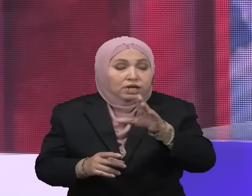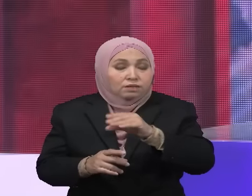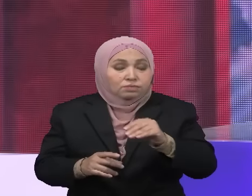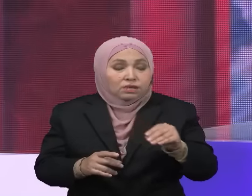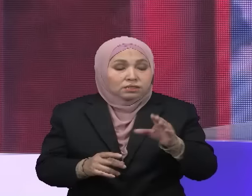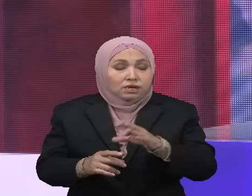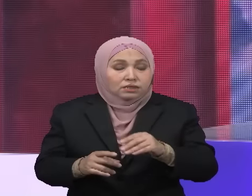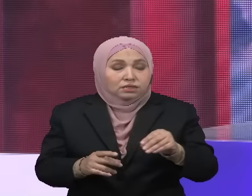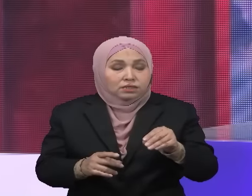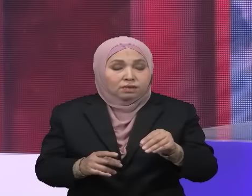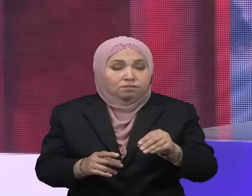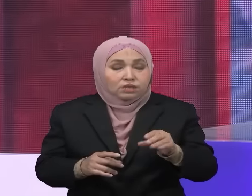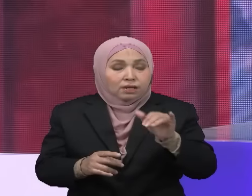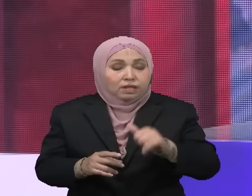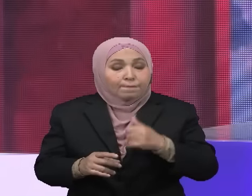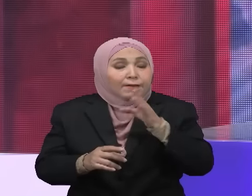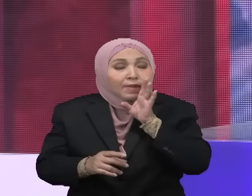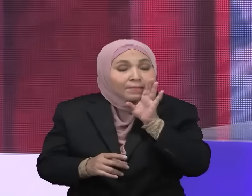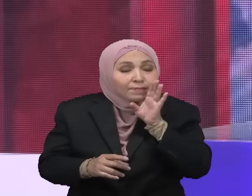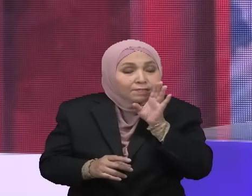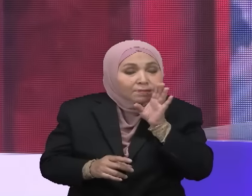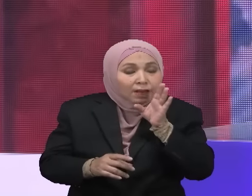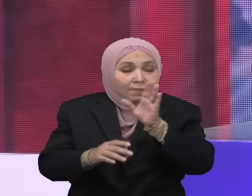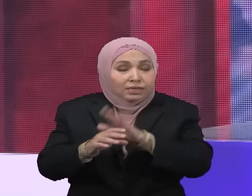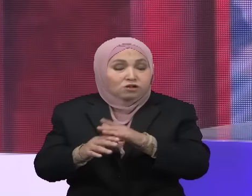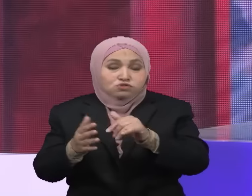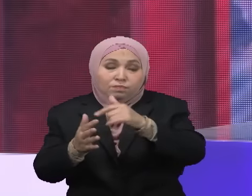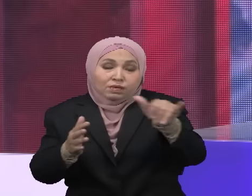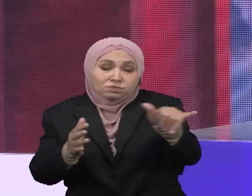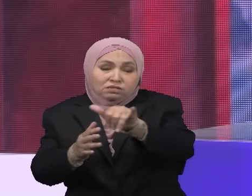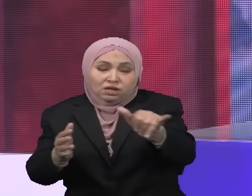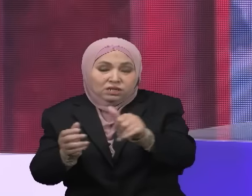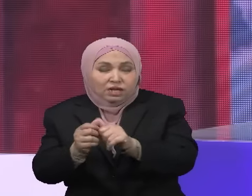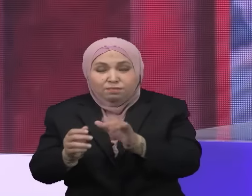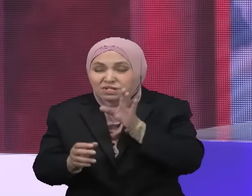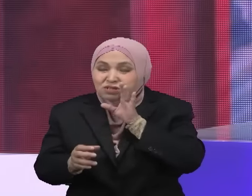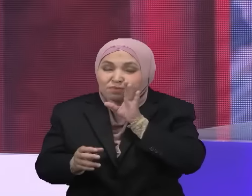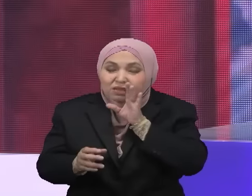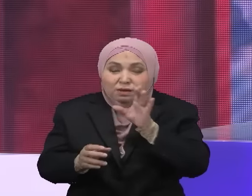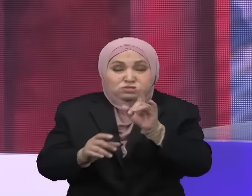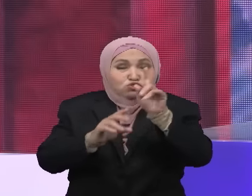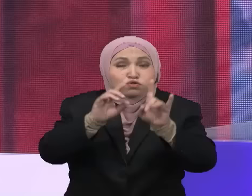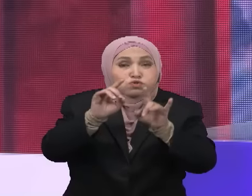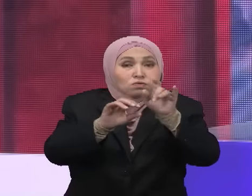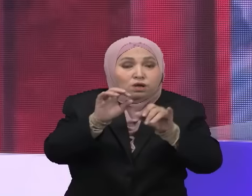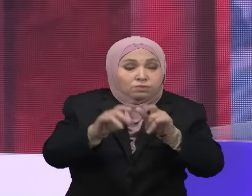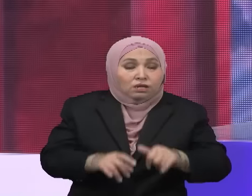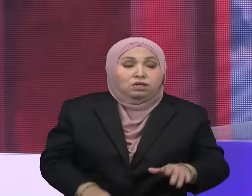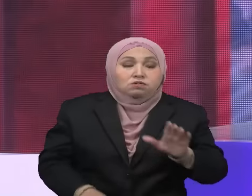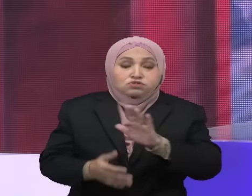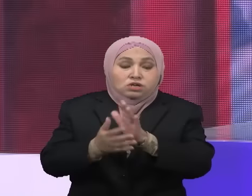al-ins wal-jin yang membisikkan di antara satu sama lain dengan bisikan yang mengujakan, Ustaznya.